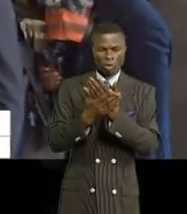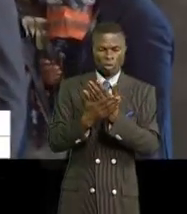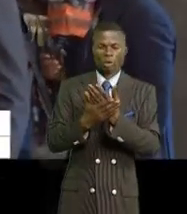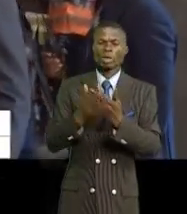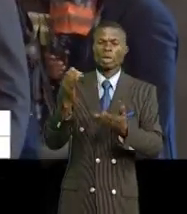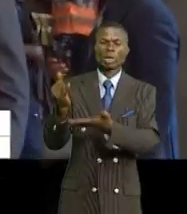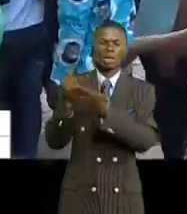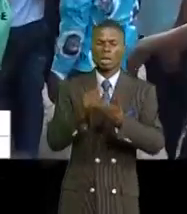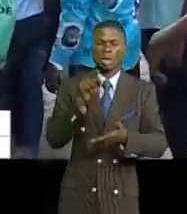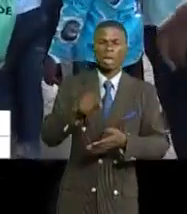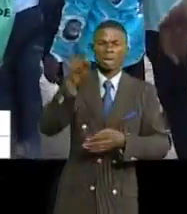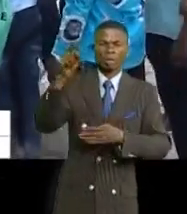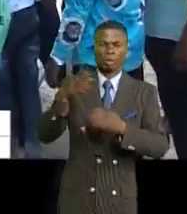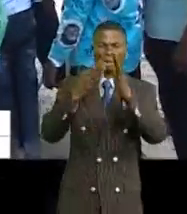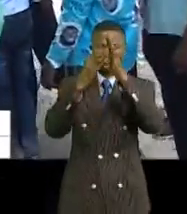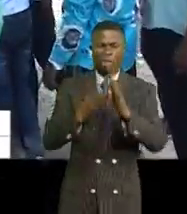investissement